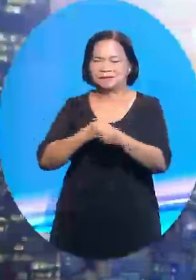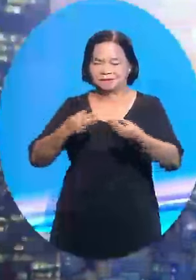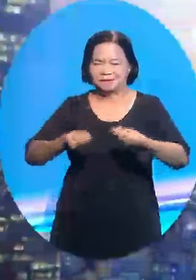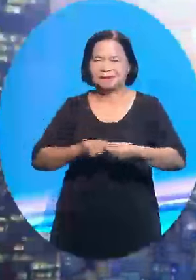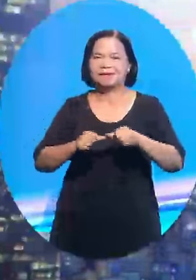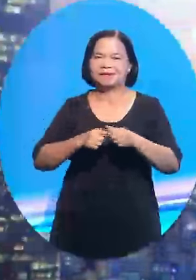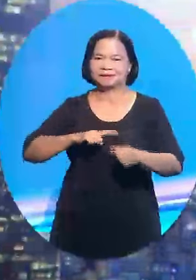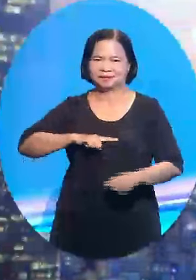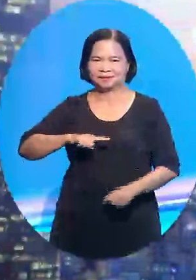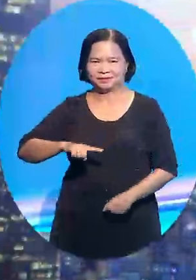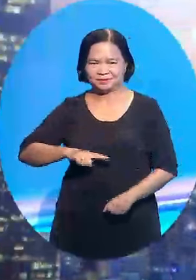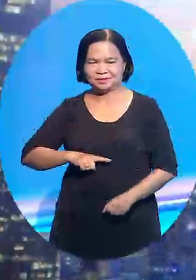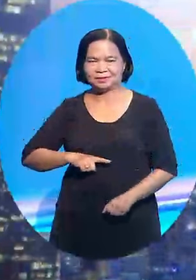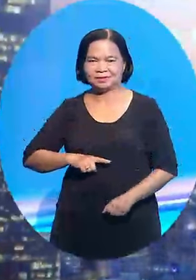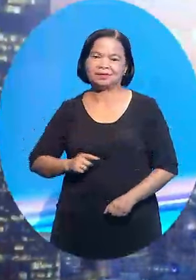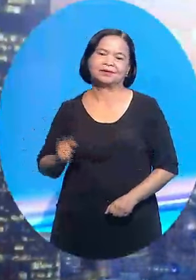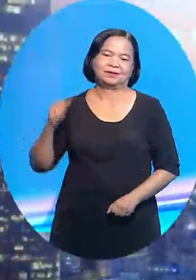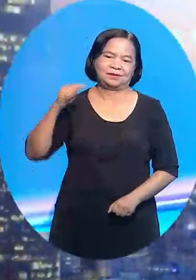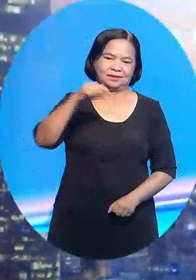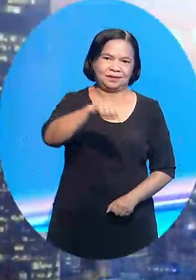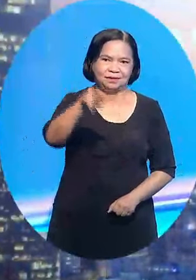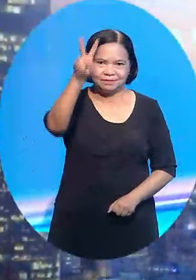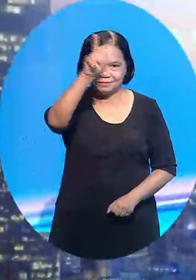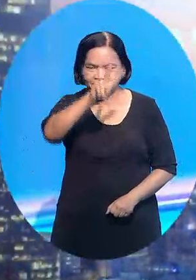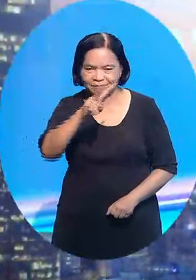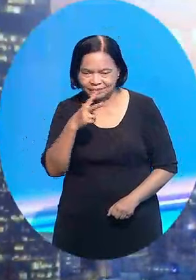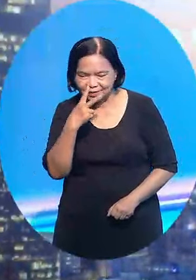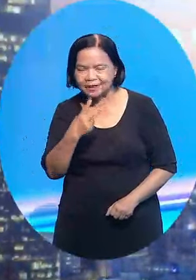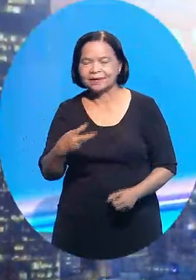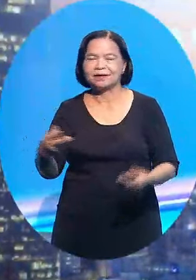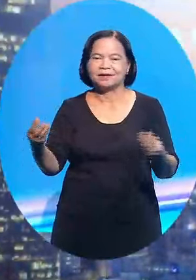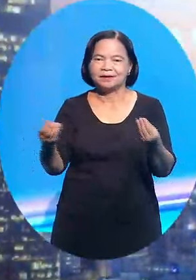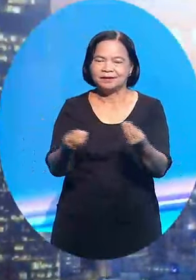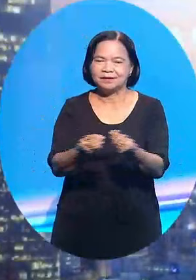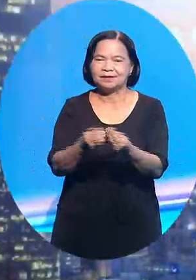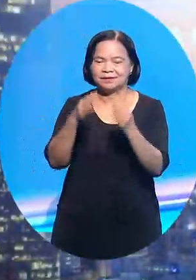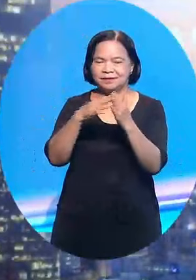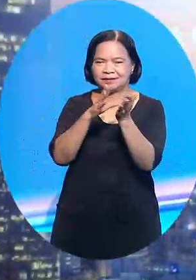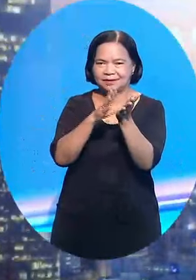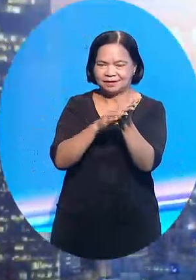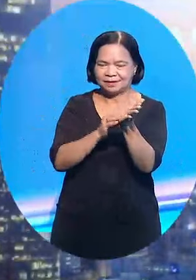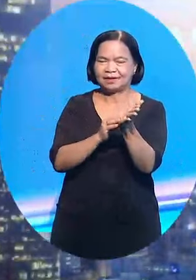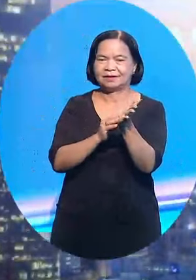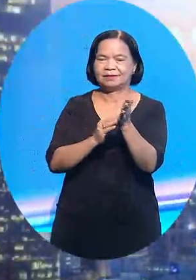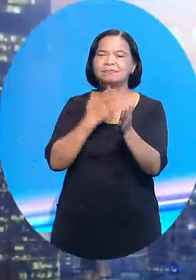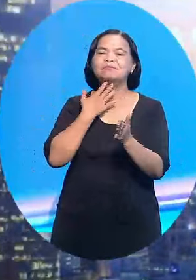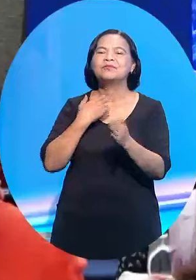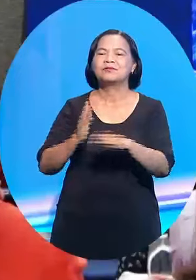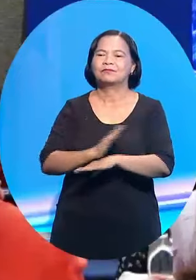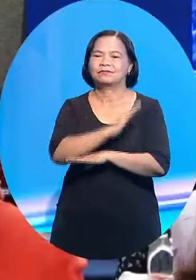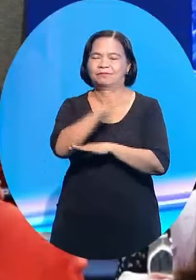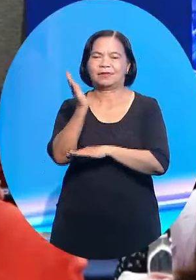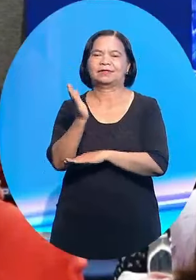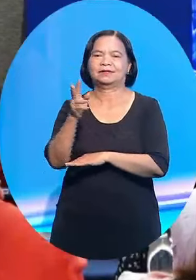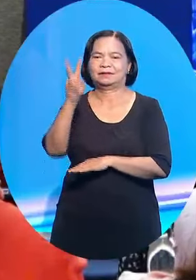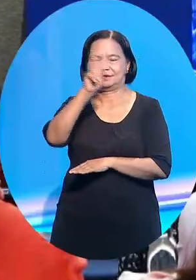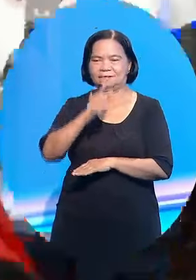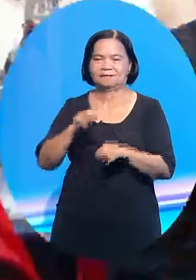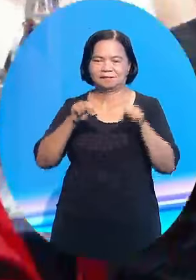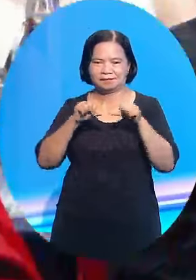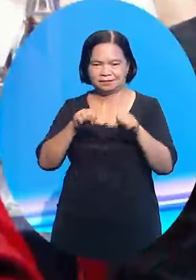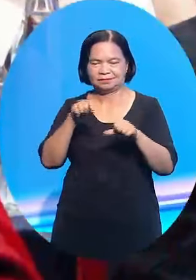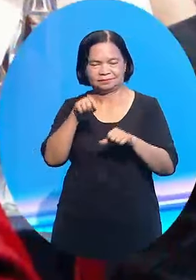Quốc qua sang Việt Nam để thăm dò cái thị trường bất động sản Việt Nam, và cũng như các retailer cũng muốn phát triển sang Việt Nam. Diễn đàn đồng thời